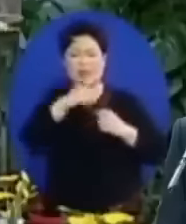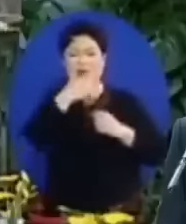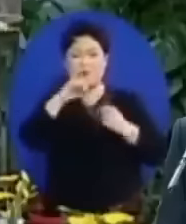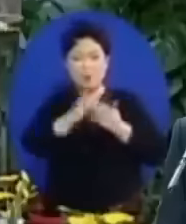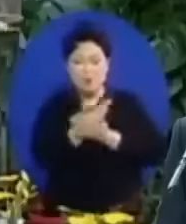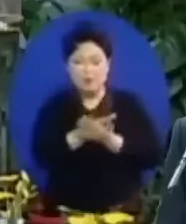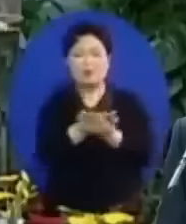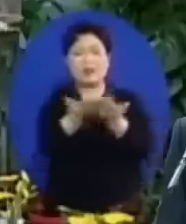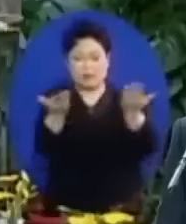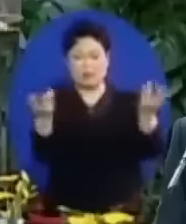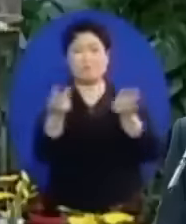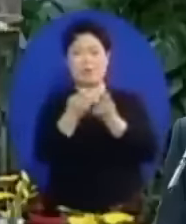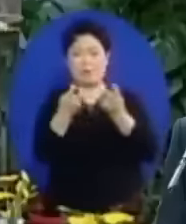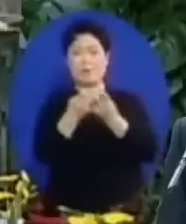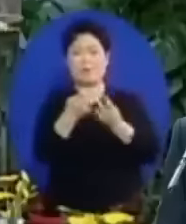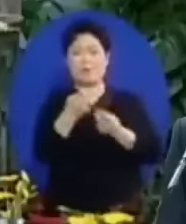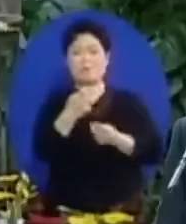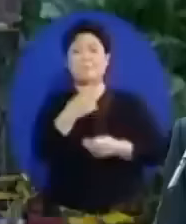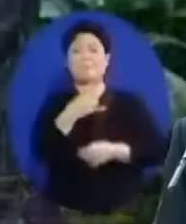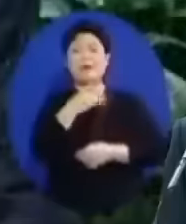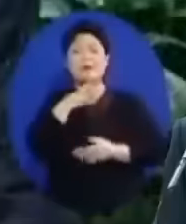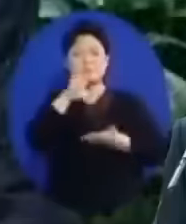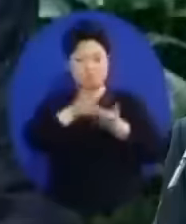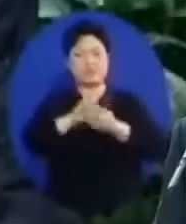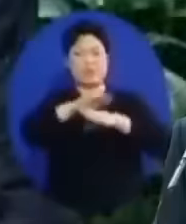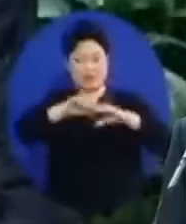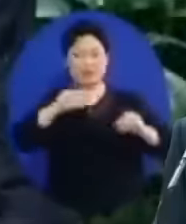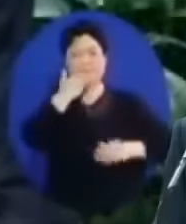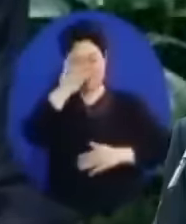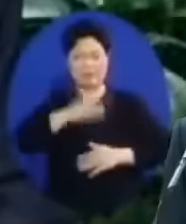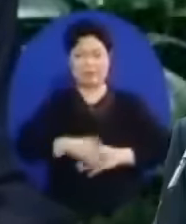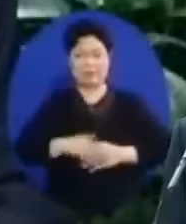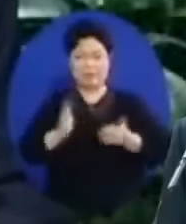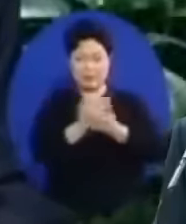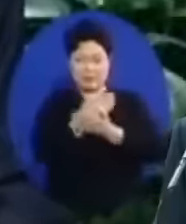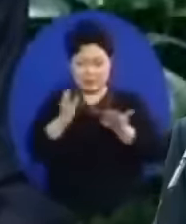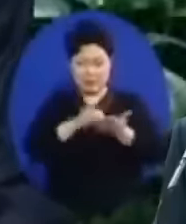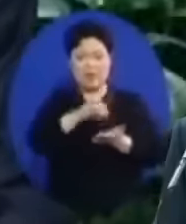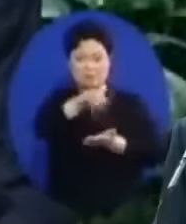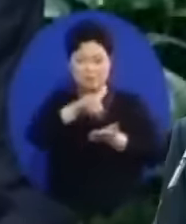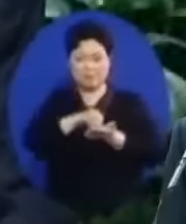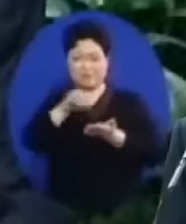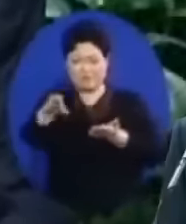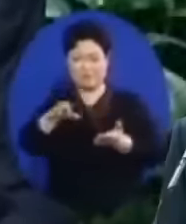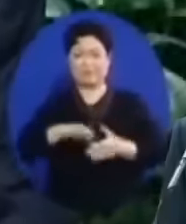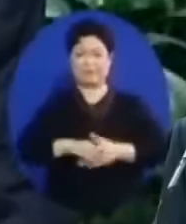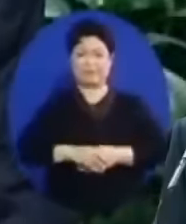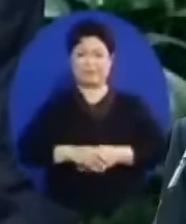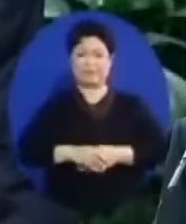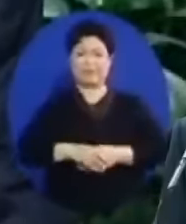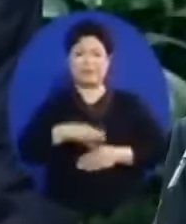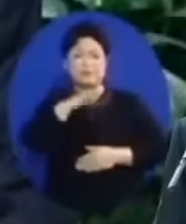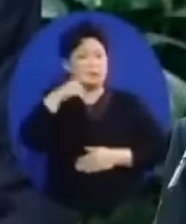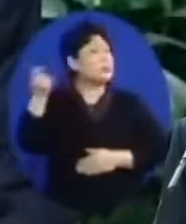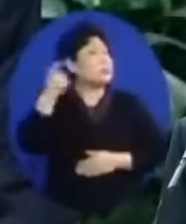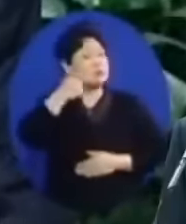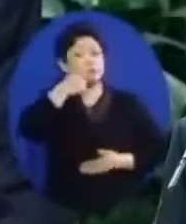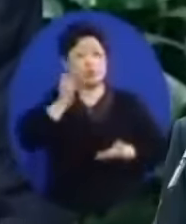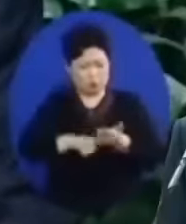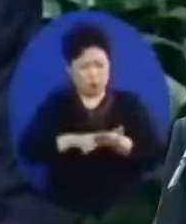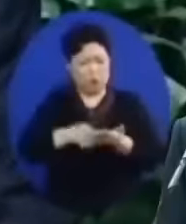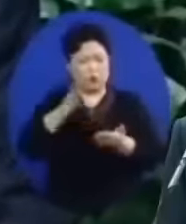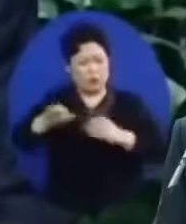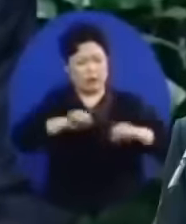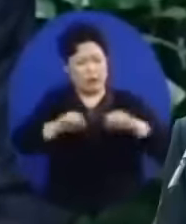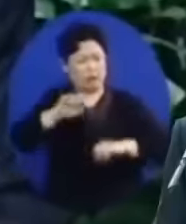행복을 나누는 길밖에는 인류의 문제를 해결할 수가 없습니다. 나눈다는 것, 듣기는 쉽지만은 하기는